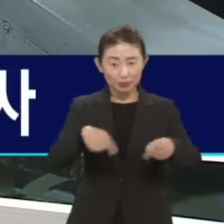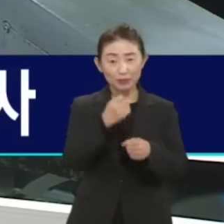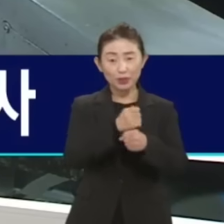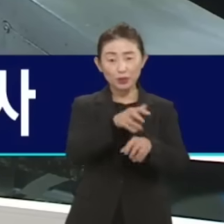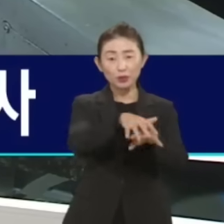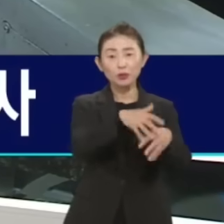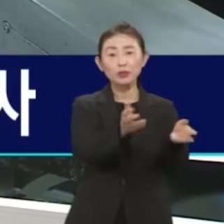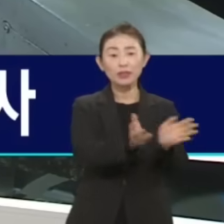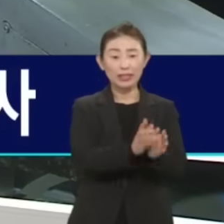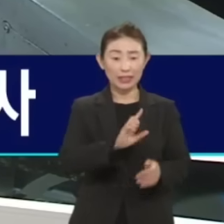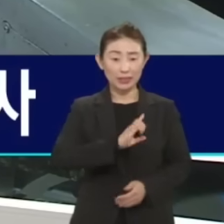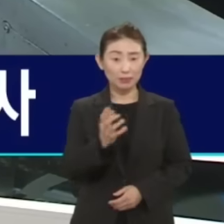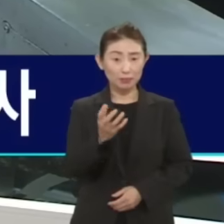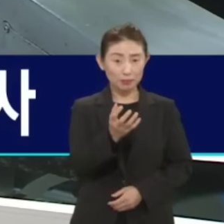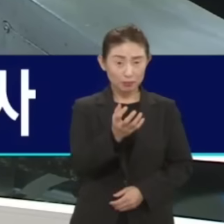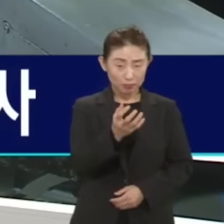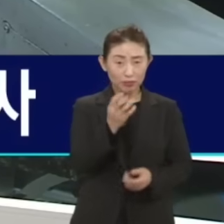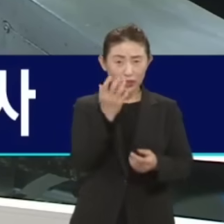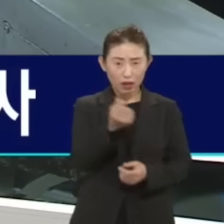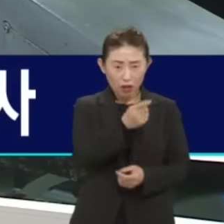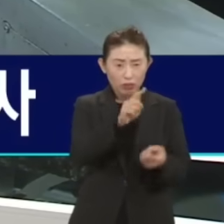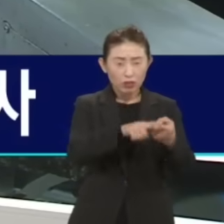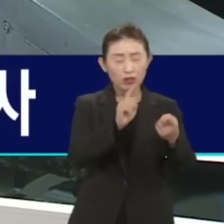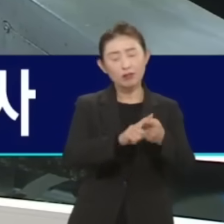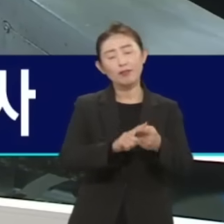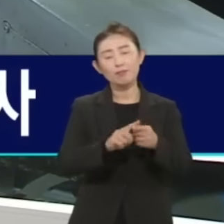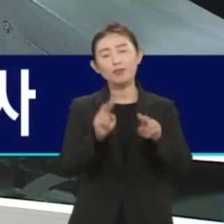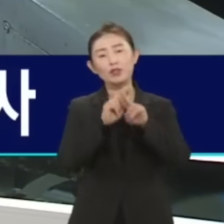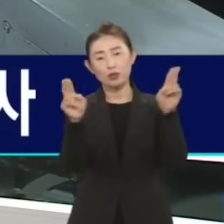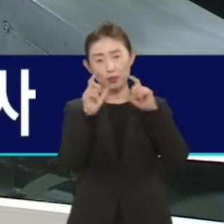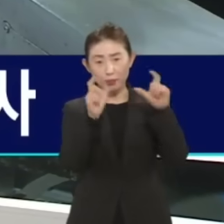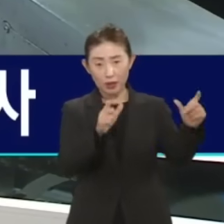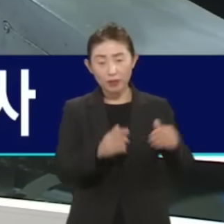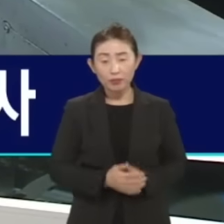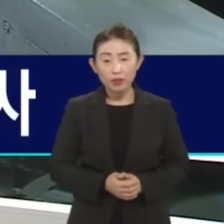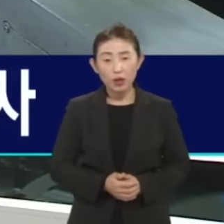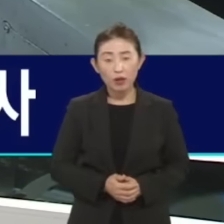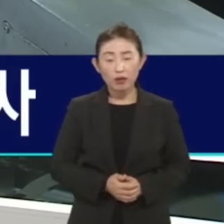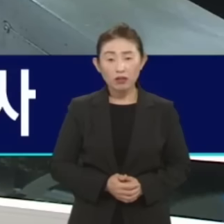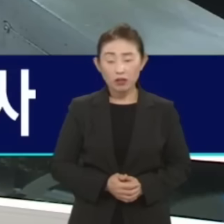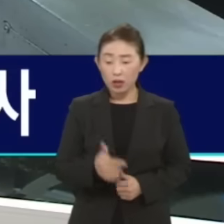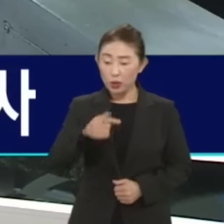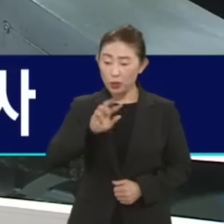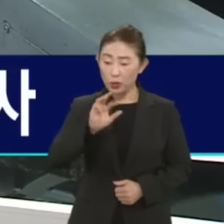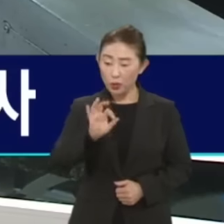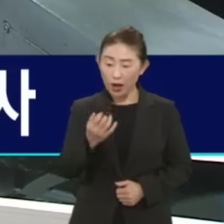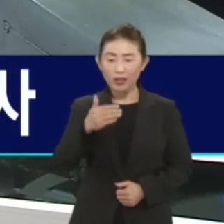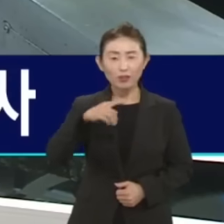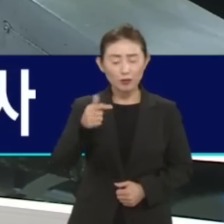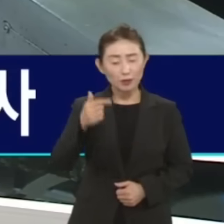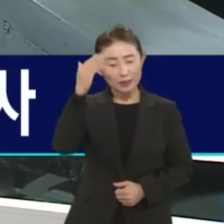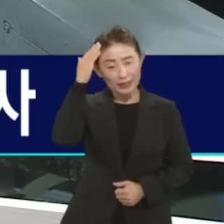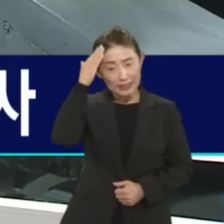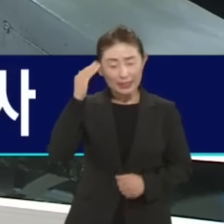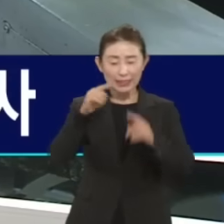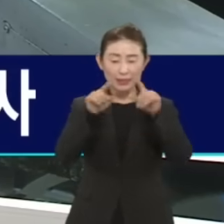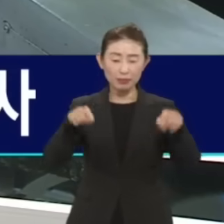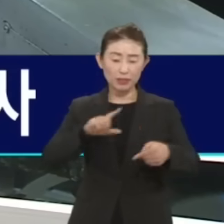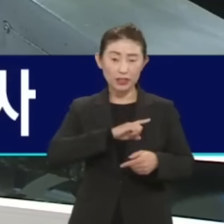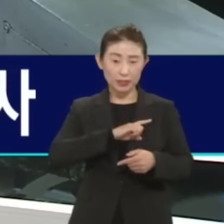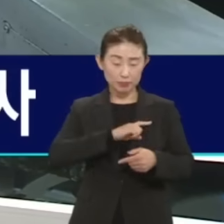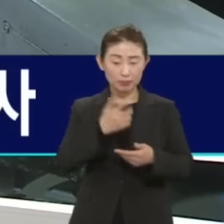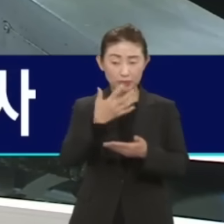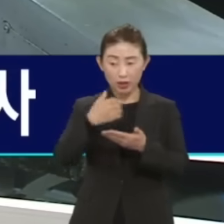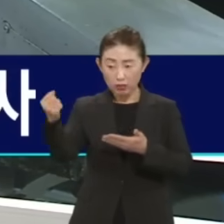취소하면서 이름값을 못 지킬 위기에 놓였습니다. 다른 지역 업체들이 광천김 상표를 사용해도 문제가 없다는 건데 왜